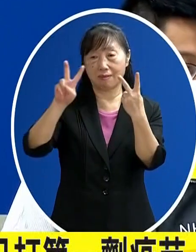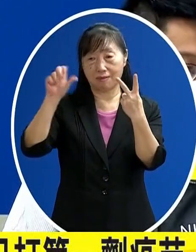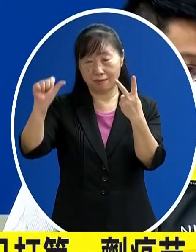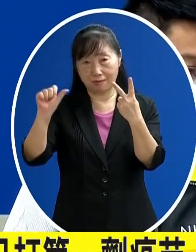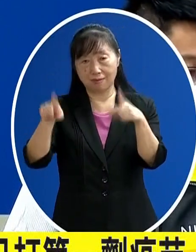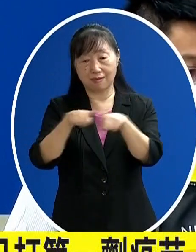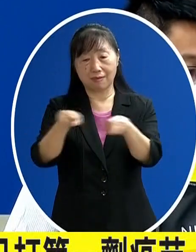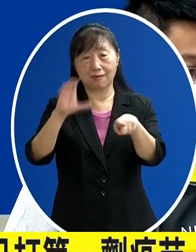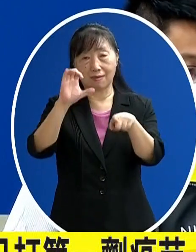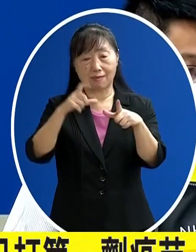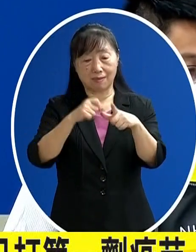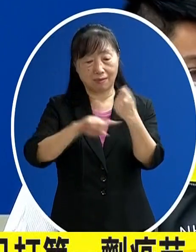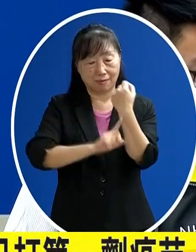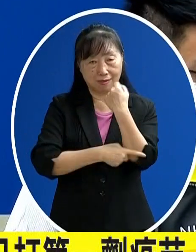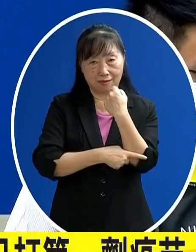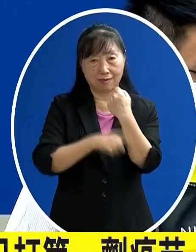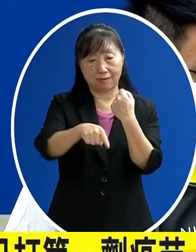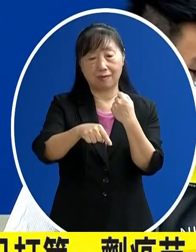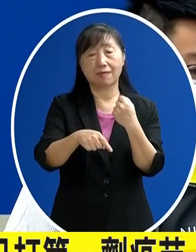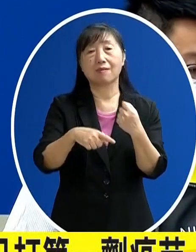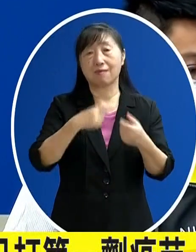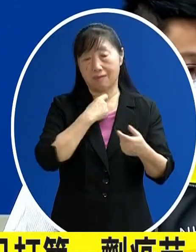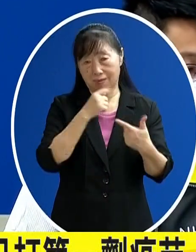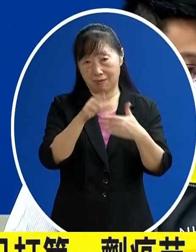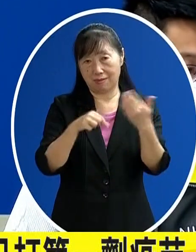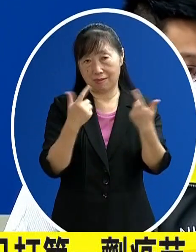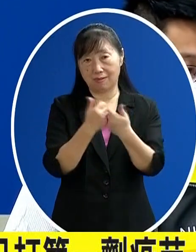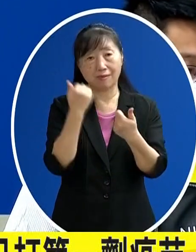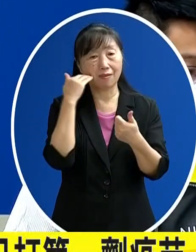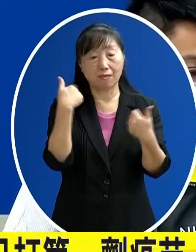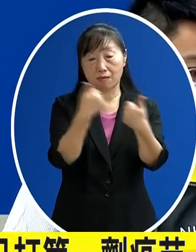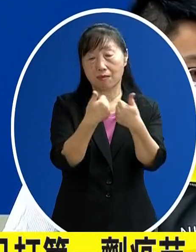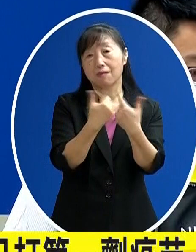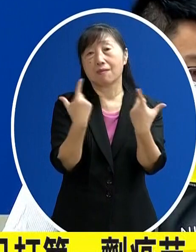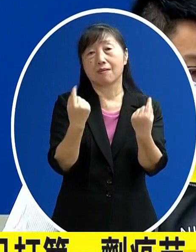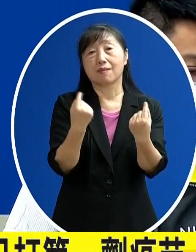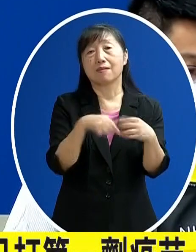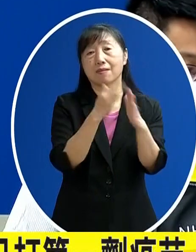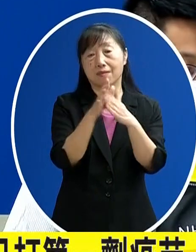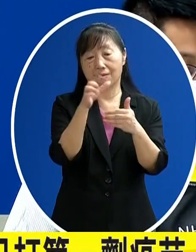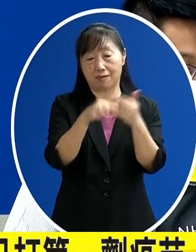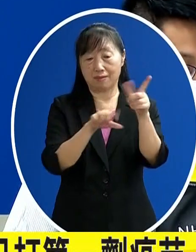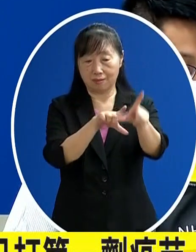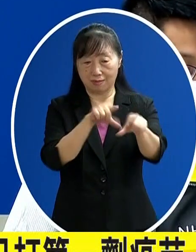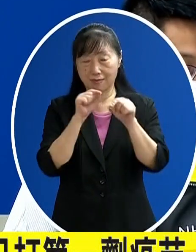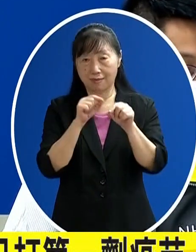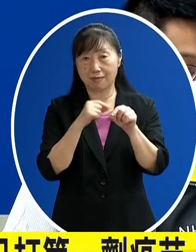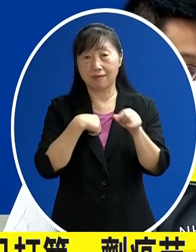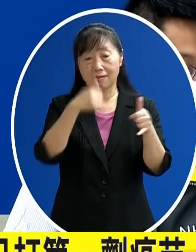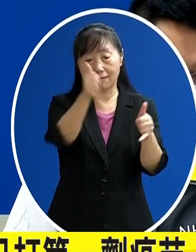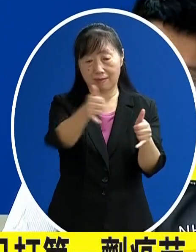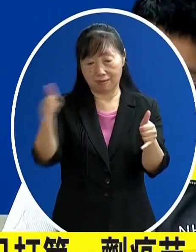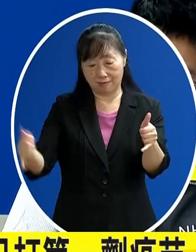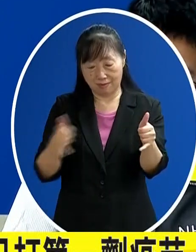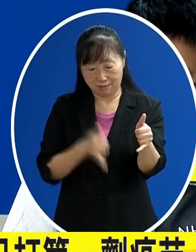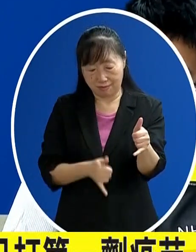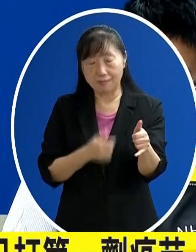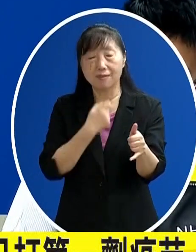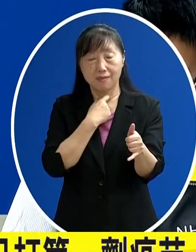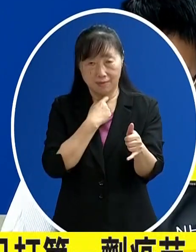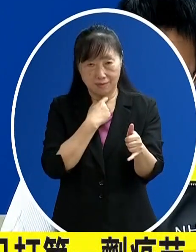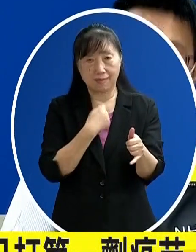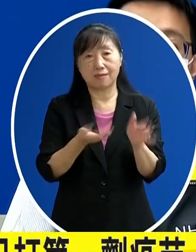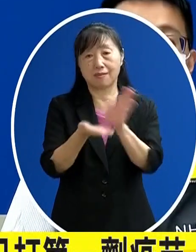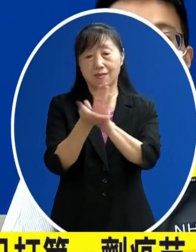2.25平方公尺的活动空间。如果是我们举办会议的时候，还是要遵照规定采梅花座。那展